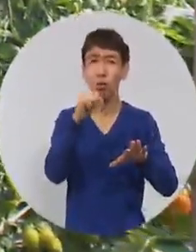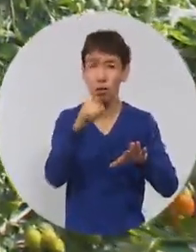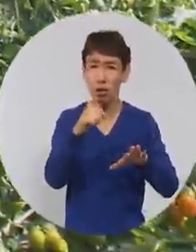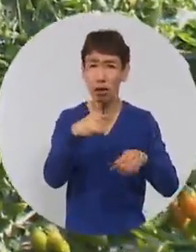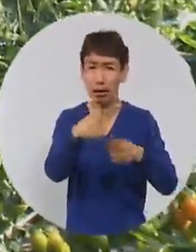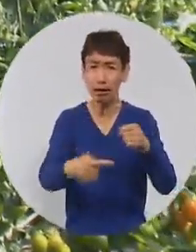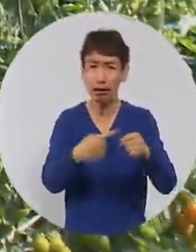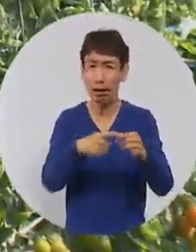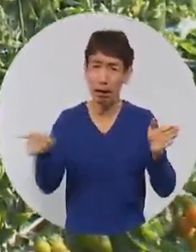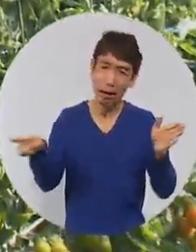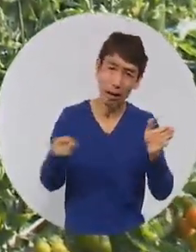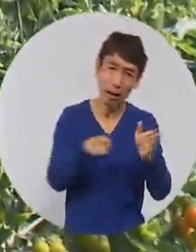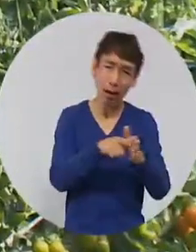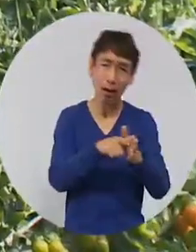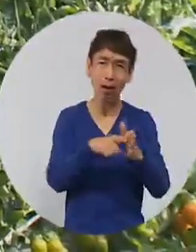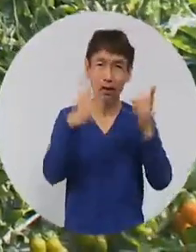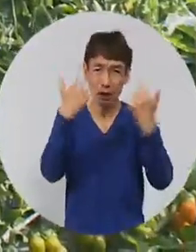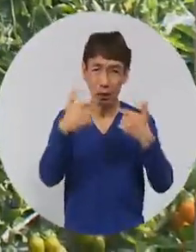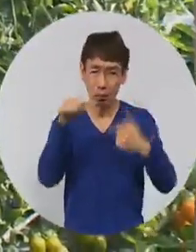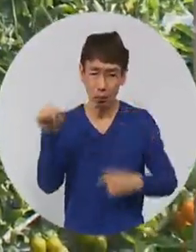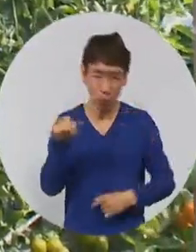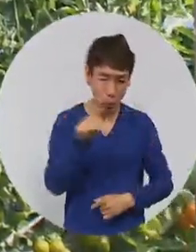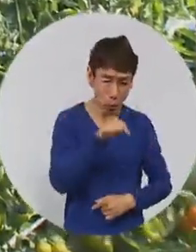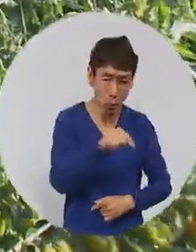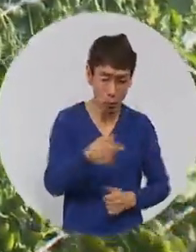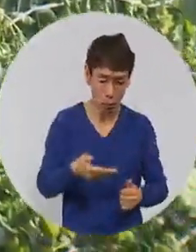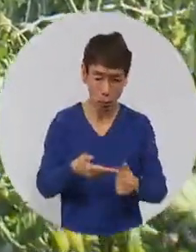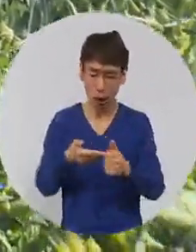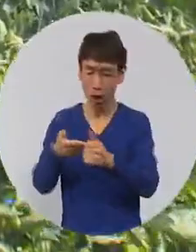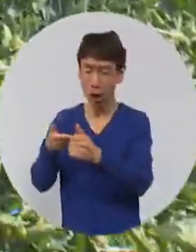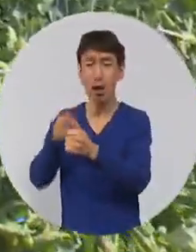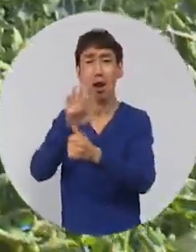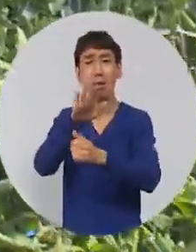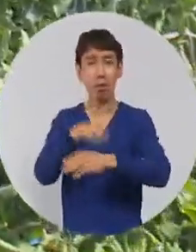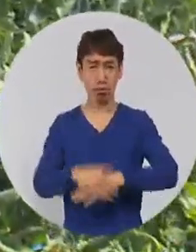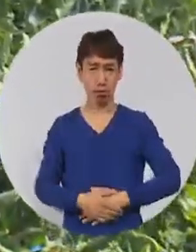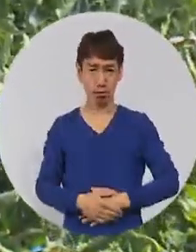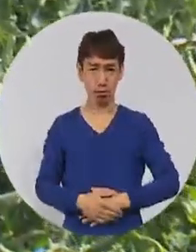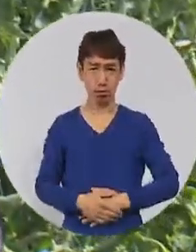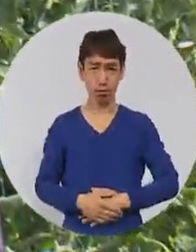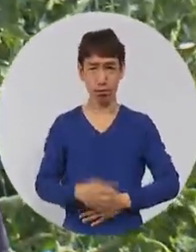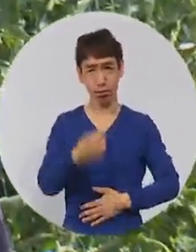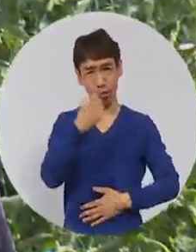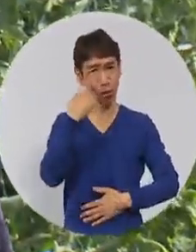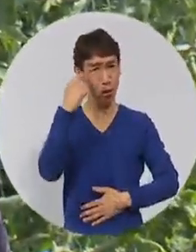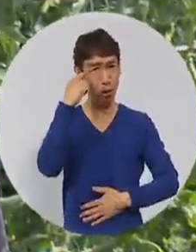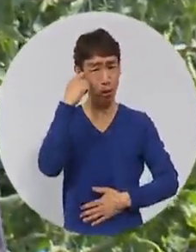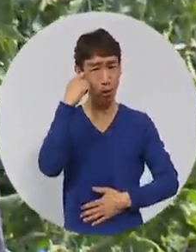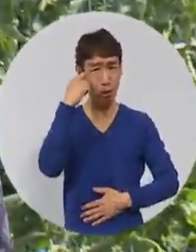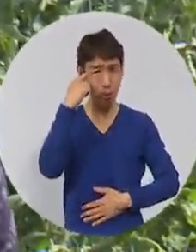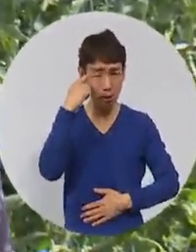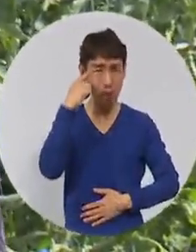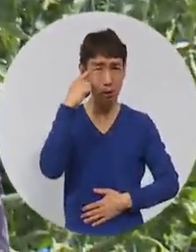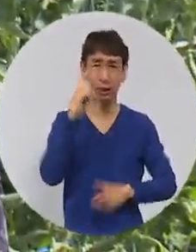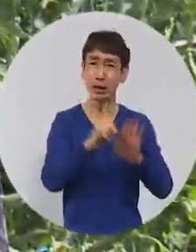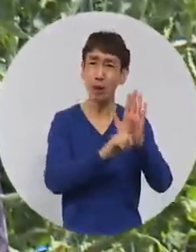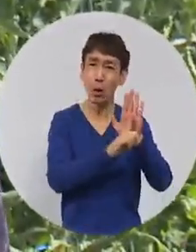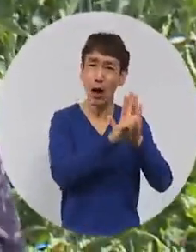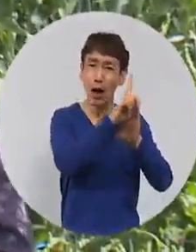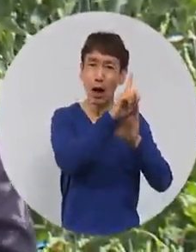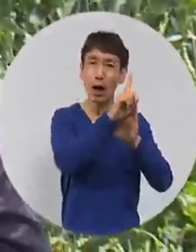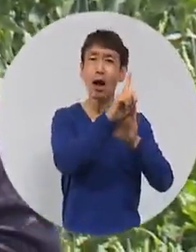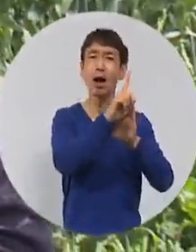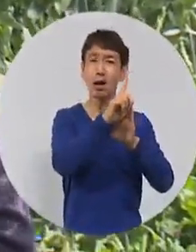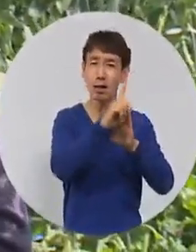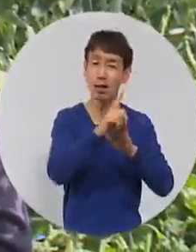っていう言葉は使えないのかなと思うんだけども、やはり自分が思うには光線が強くなって皆さん汗か